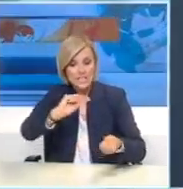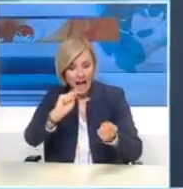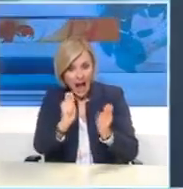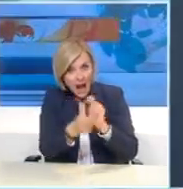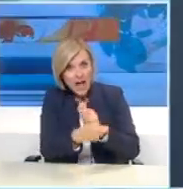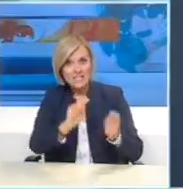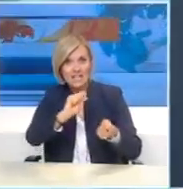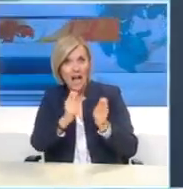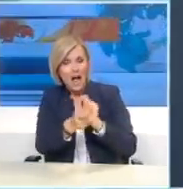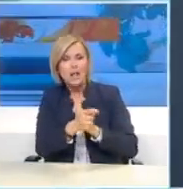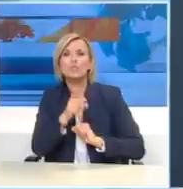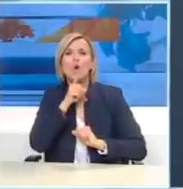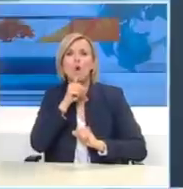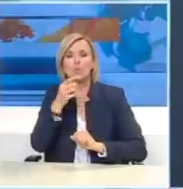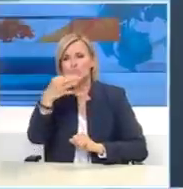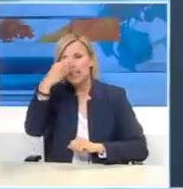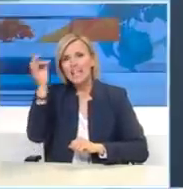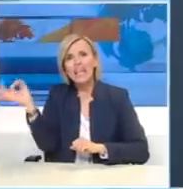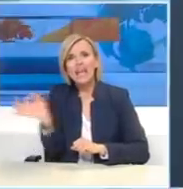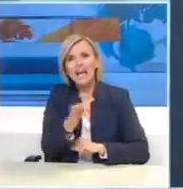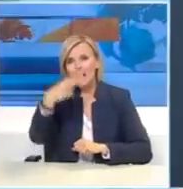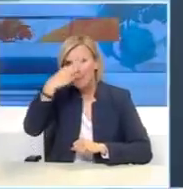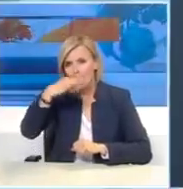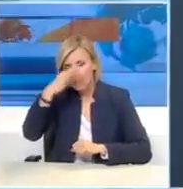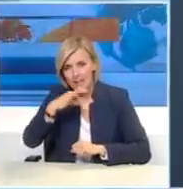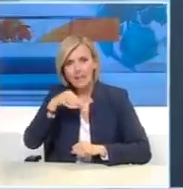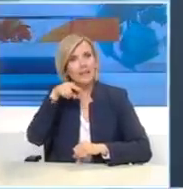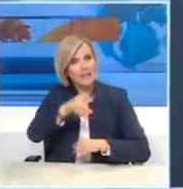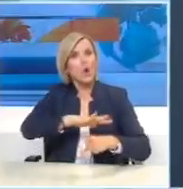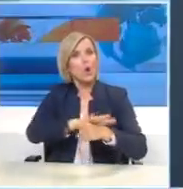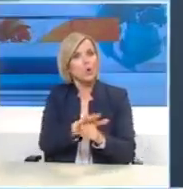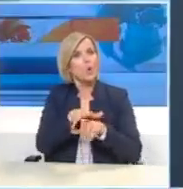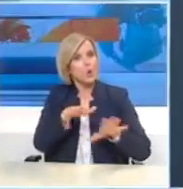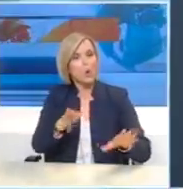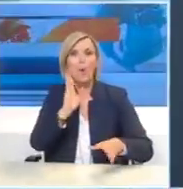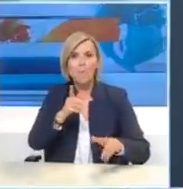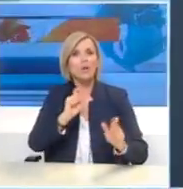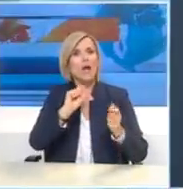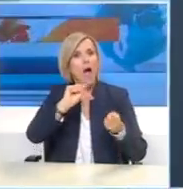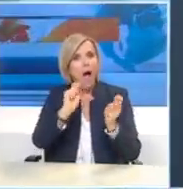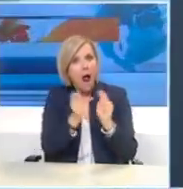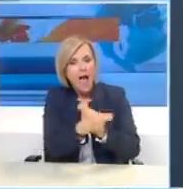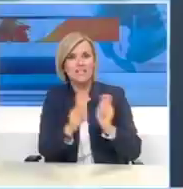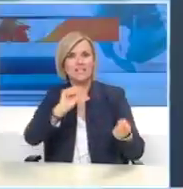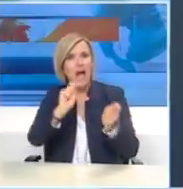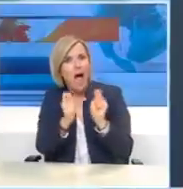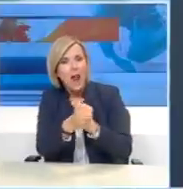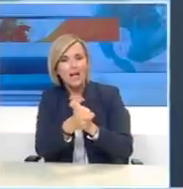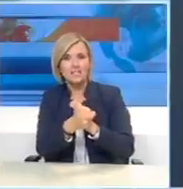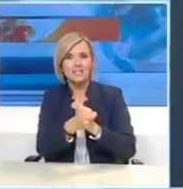όπως ο ιός της γρίπης, αλλά και ο νέος κορονοϊός, εμφανίζουν συχνά μεταλλάξεις. δηλαδή μικροδιαφορές στο γενετικό του